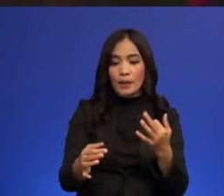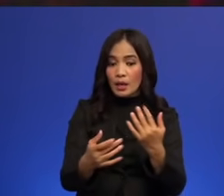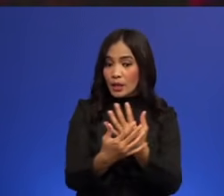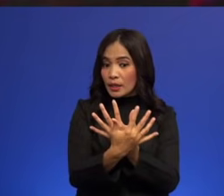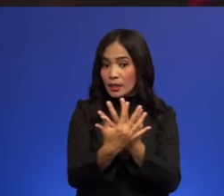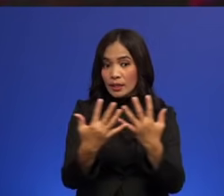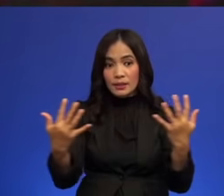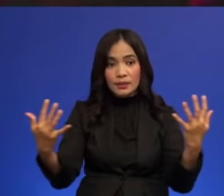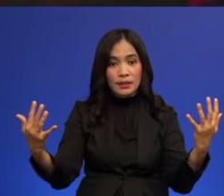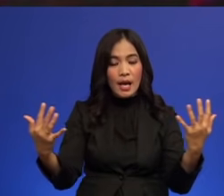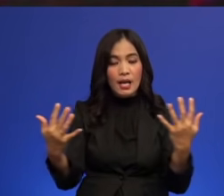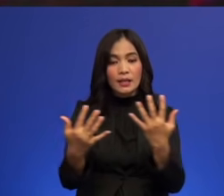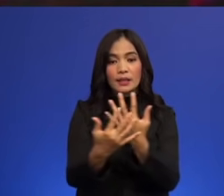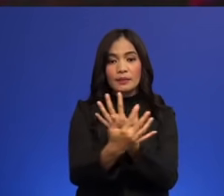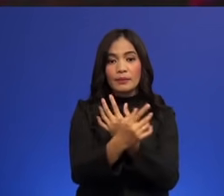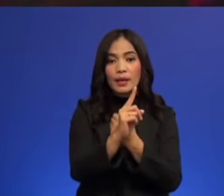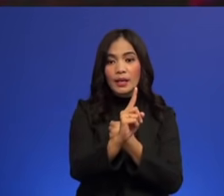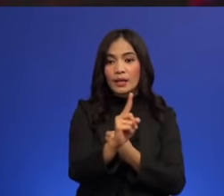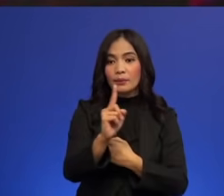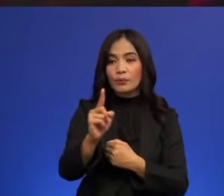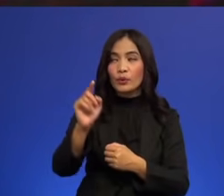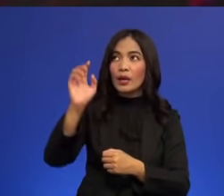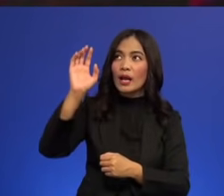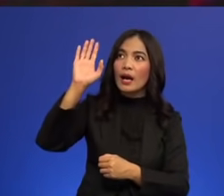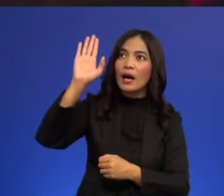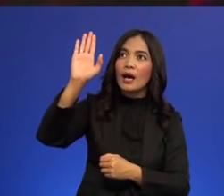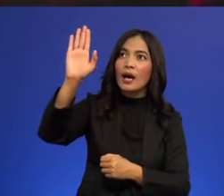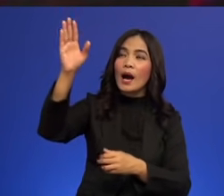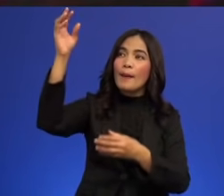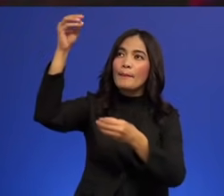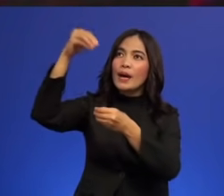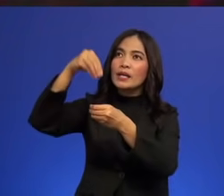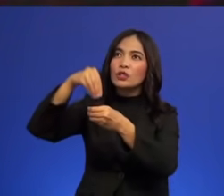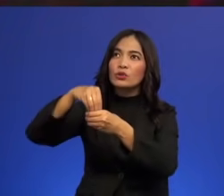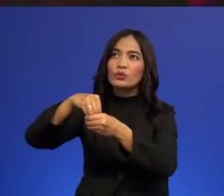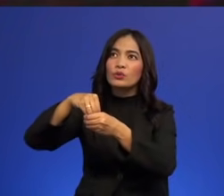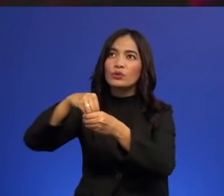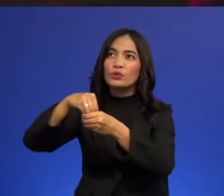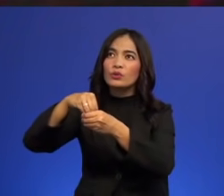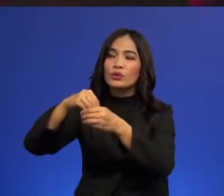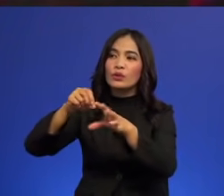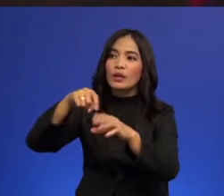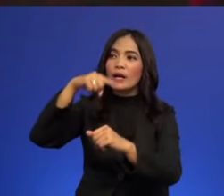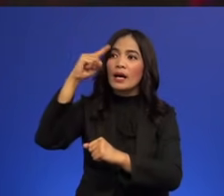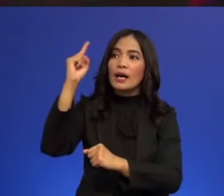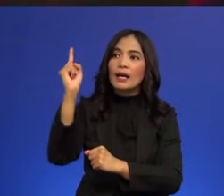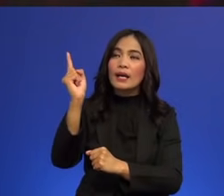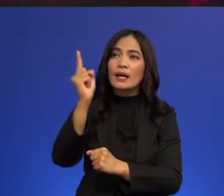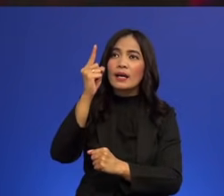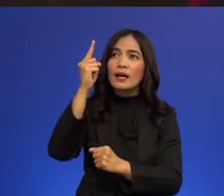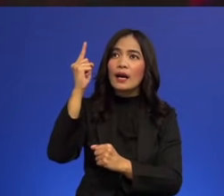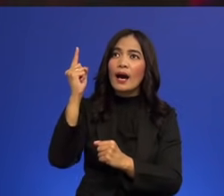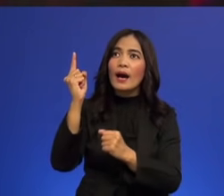Setiap insan berpulang masuk